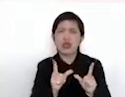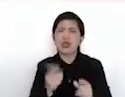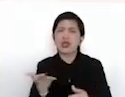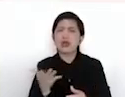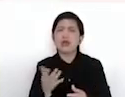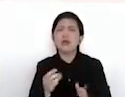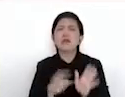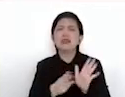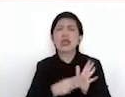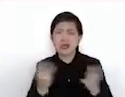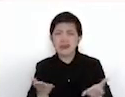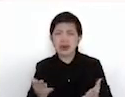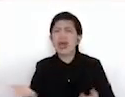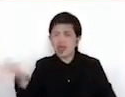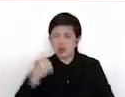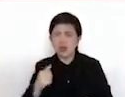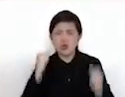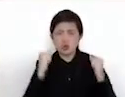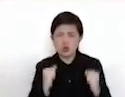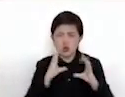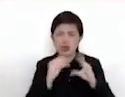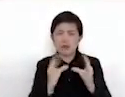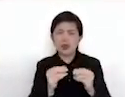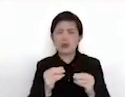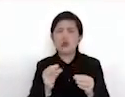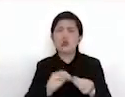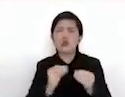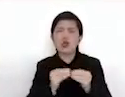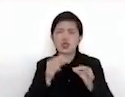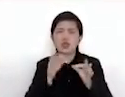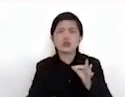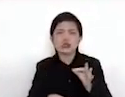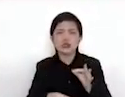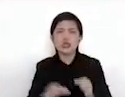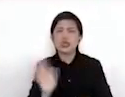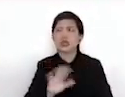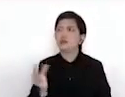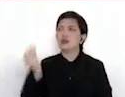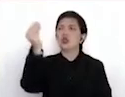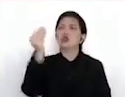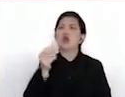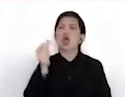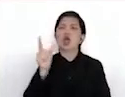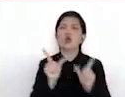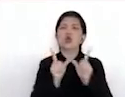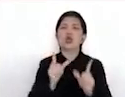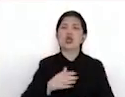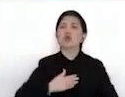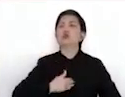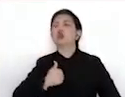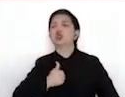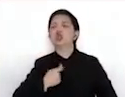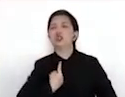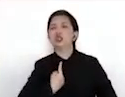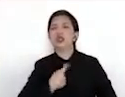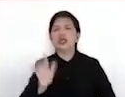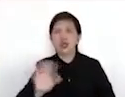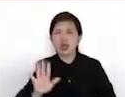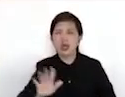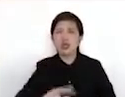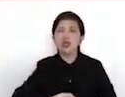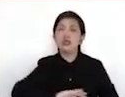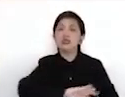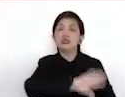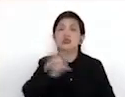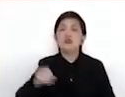sendiri sehingga mereka akan melibatkan banyak pihak tidak hanya ketua rw-nya yang dominan tetapi seluruh stakeholder di